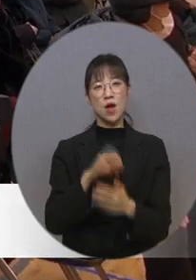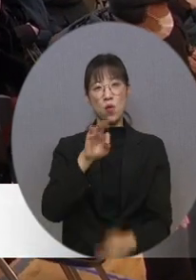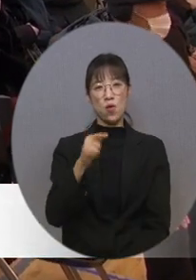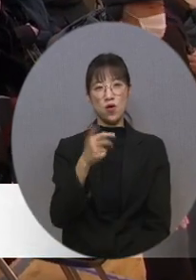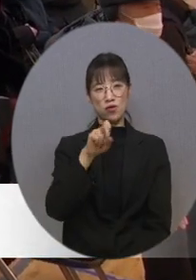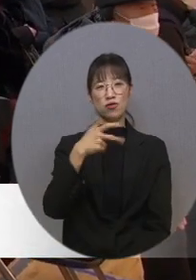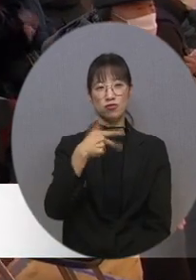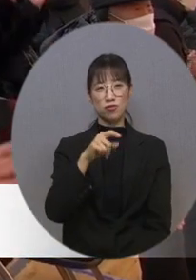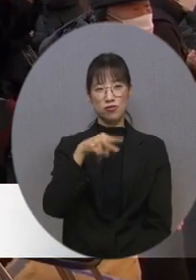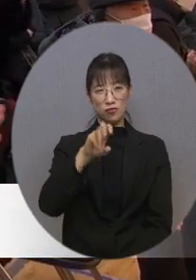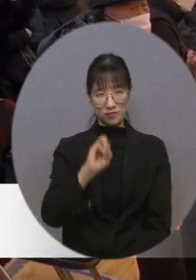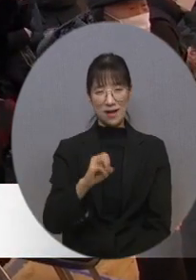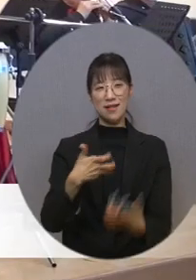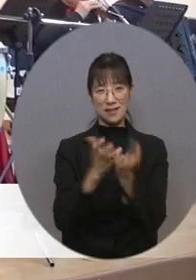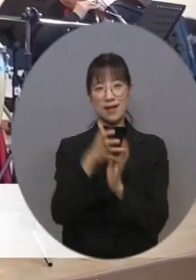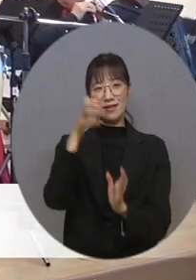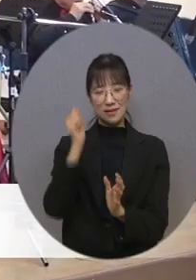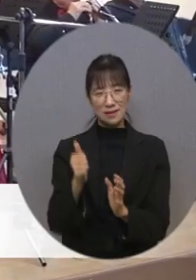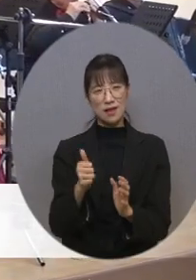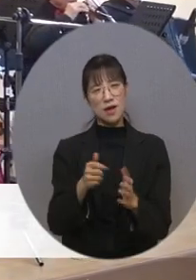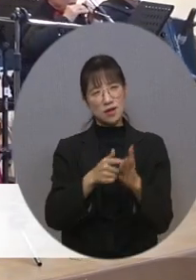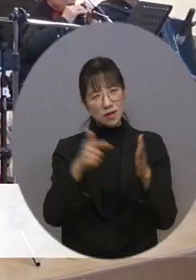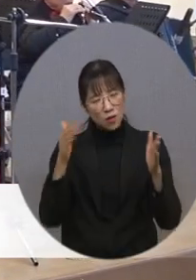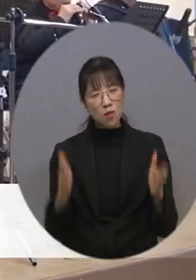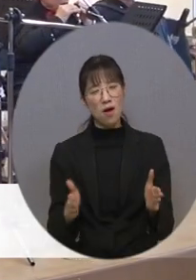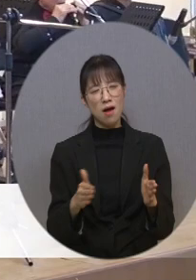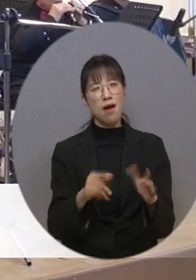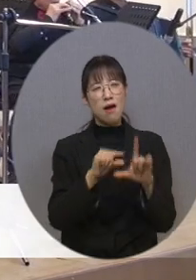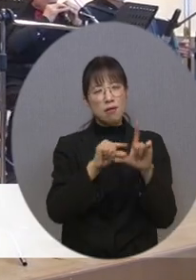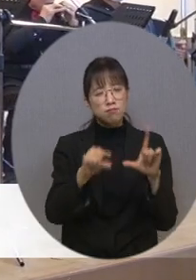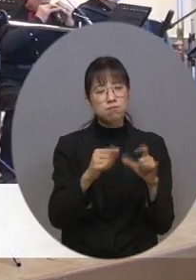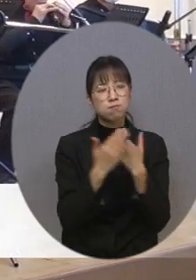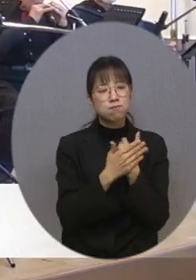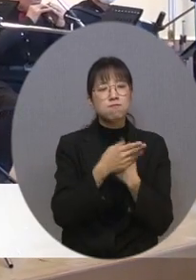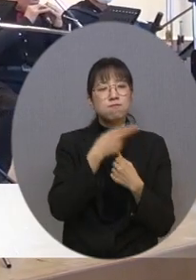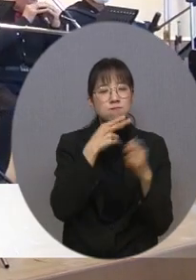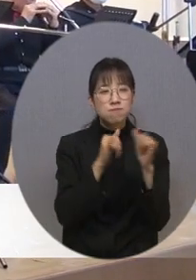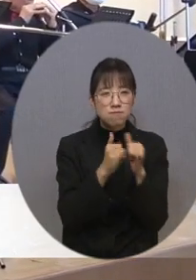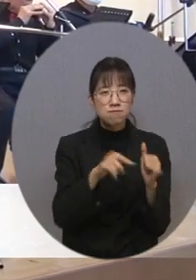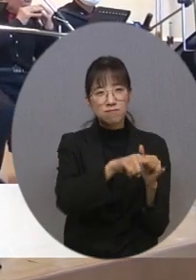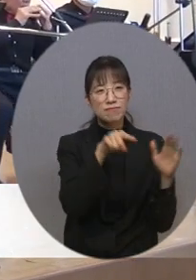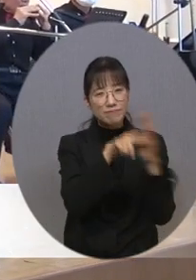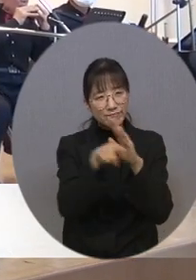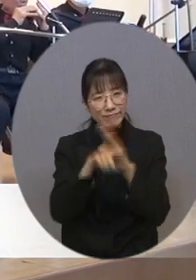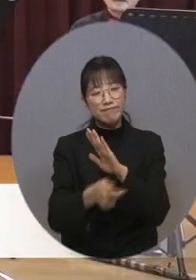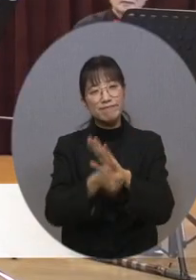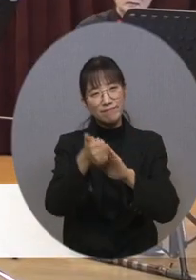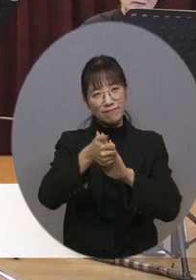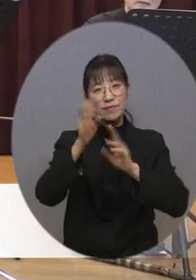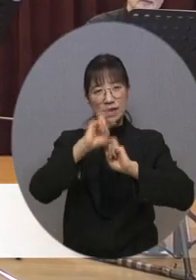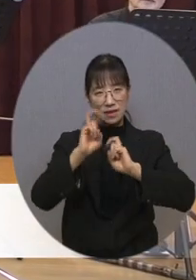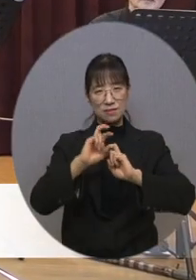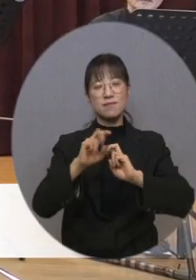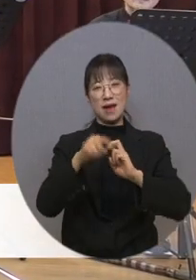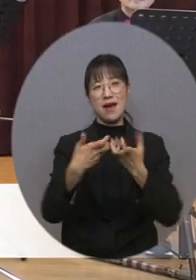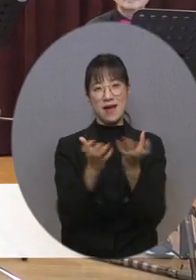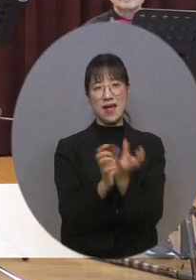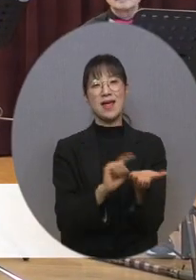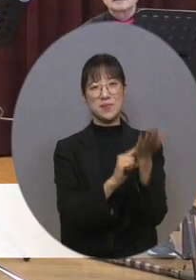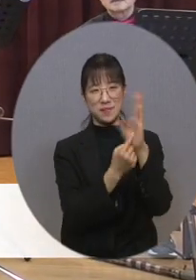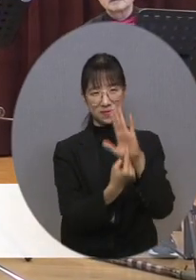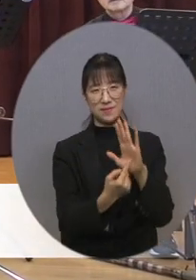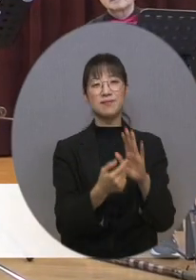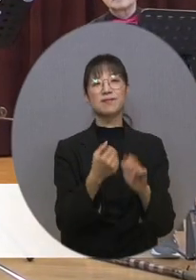단장은 그동안에 양로원 그늘진 곳에 찾아가 희망음악회를 열어 어려운 분들에게 희망을 드렸다고 합니다.